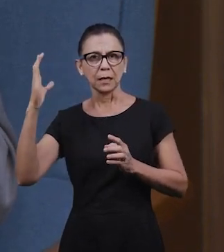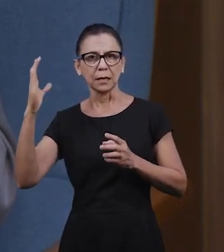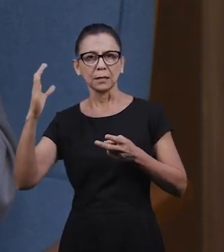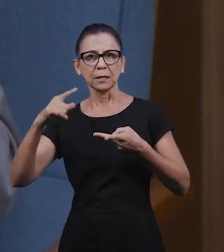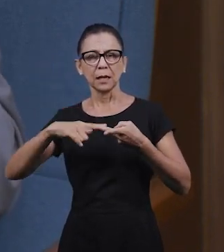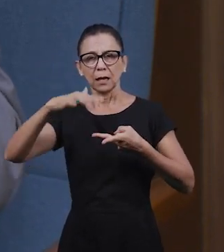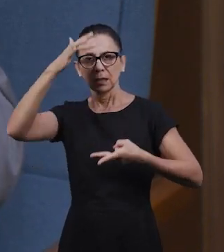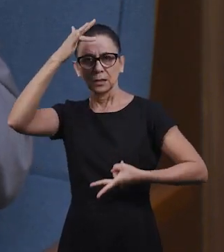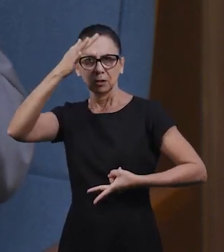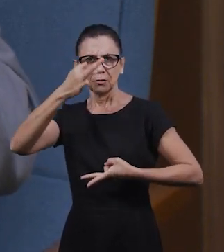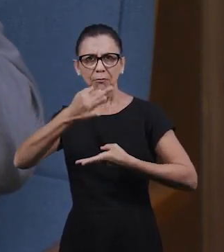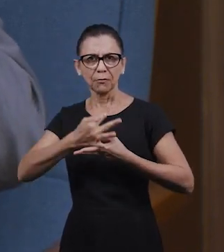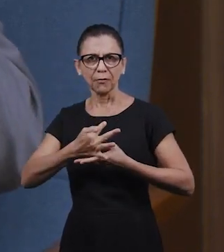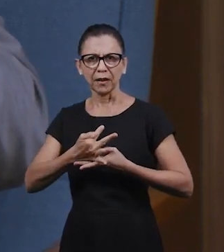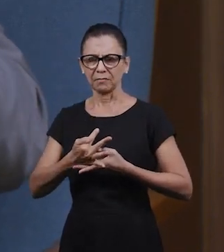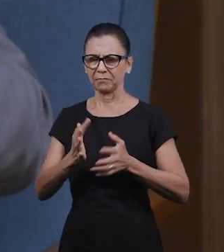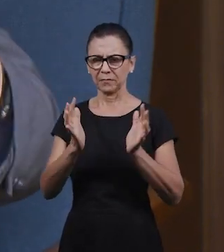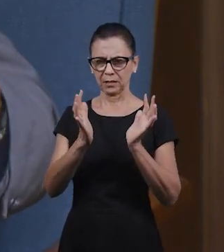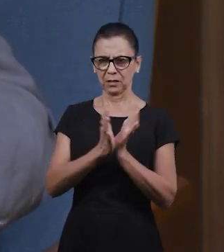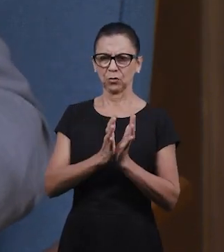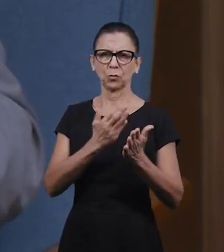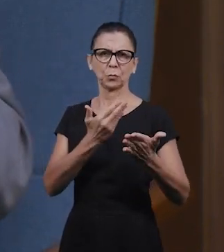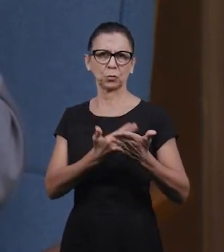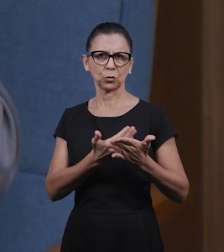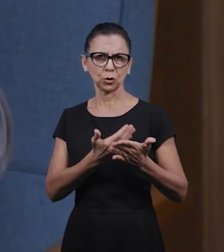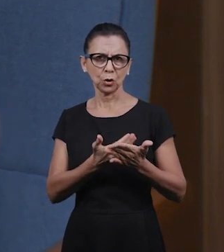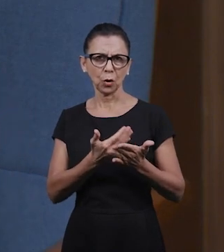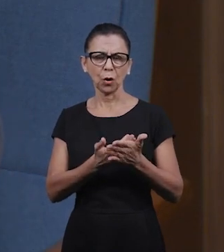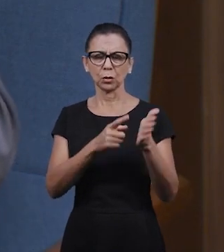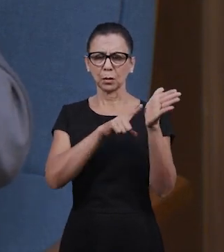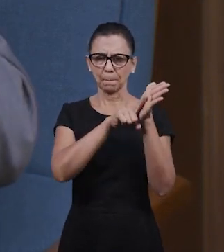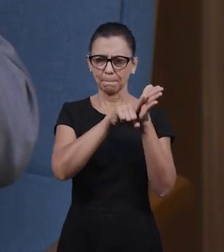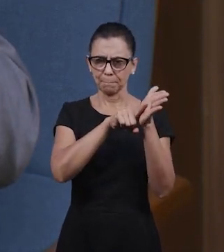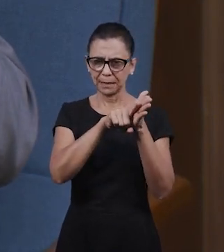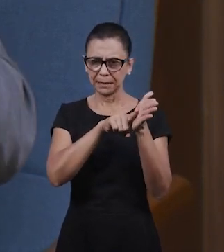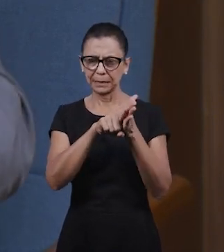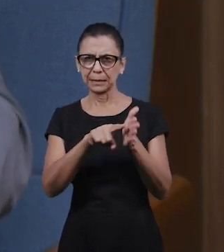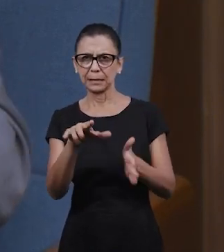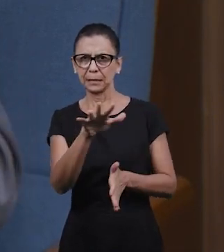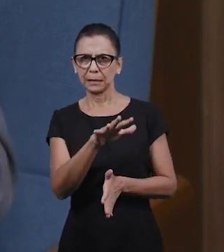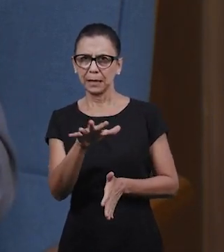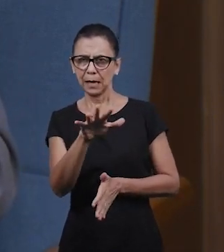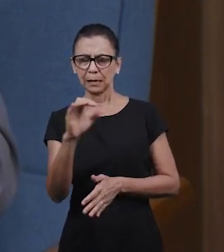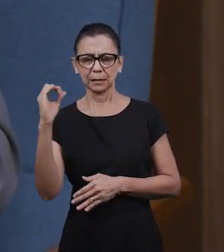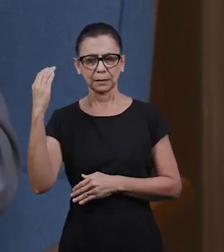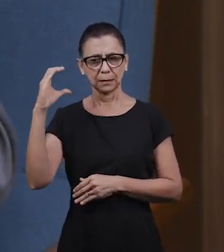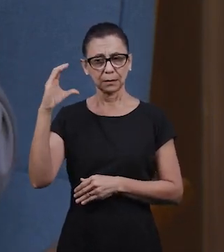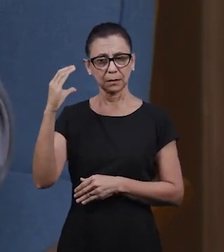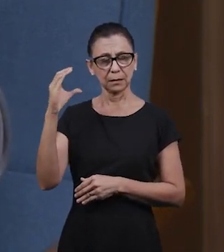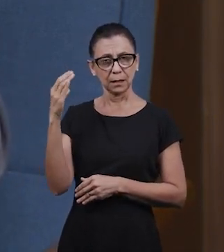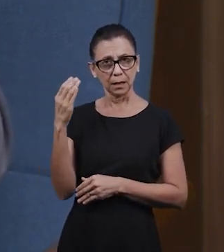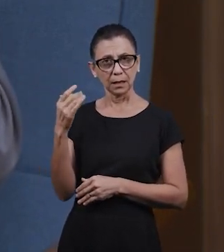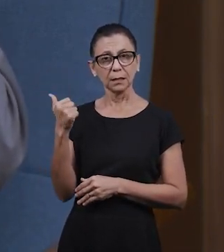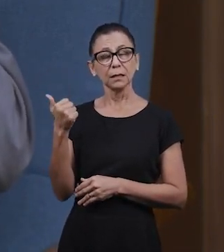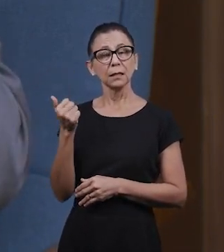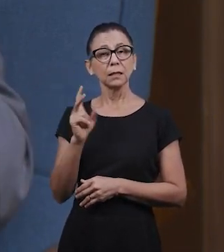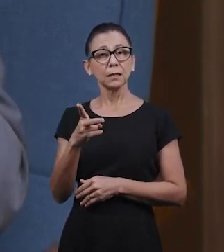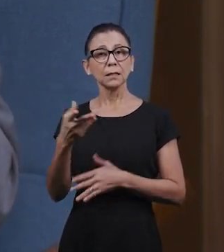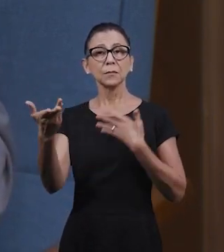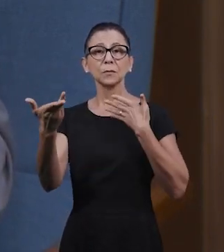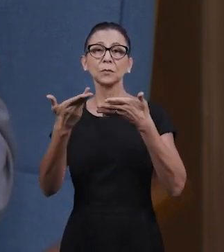studios, des savants, qui travaillent dans son activité quotidienne sur la recherche, le domaine